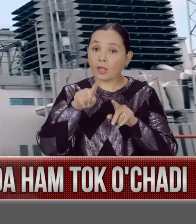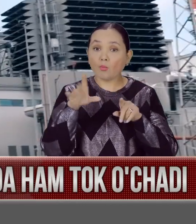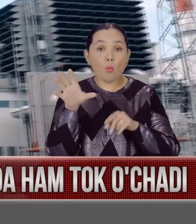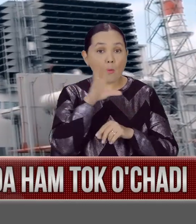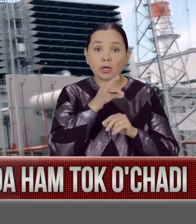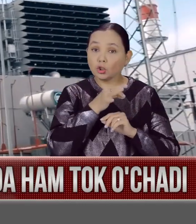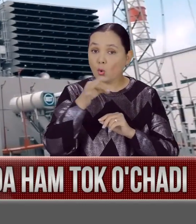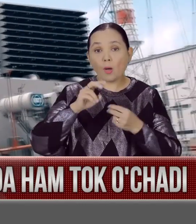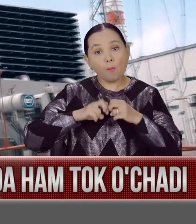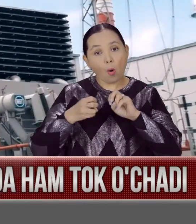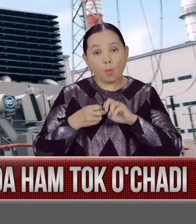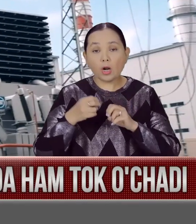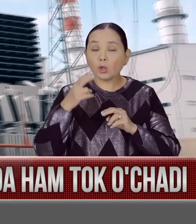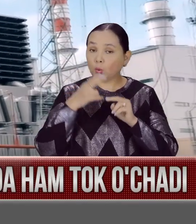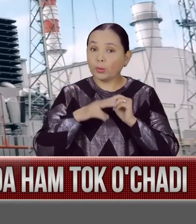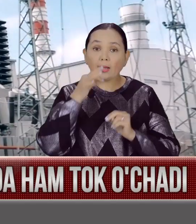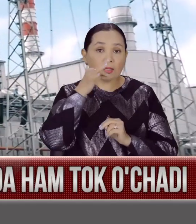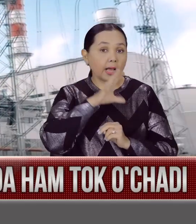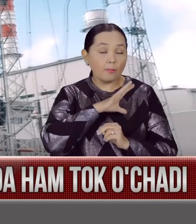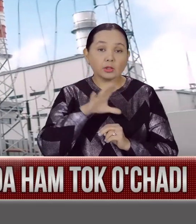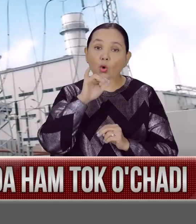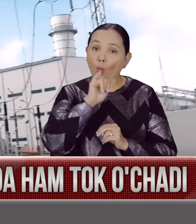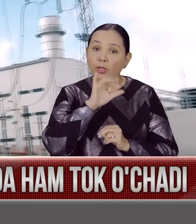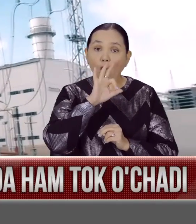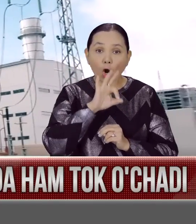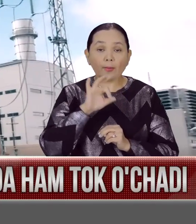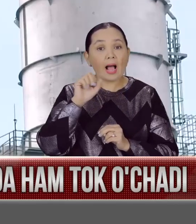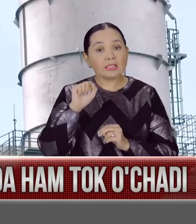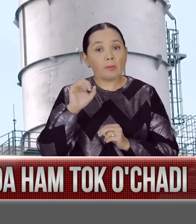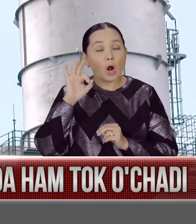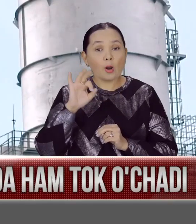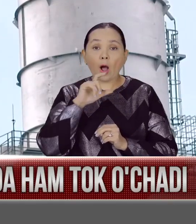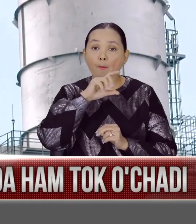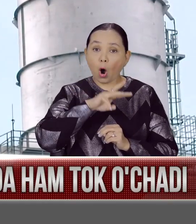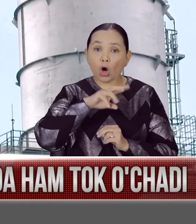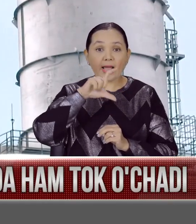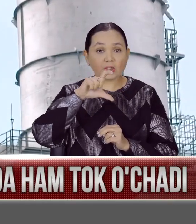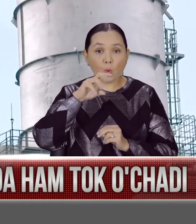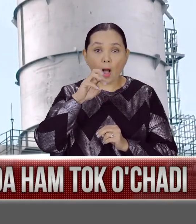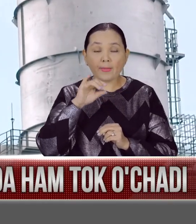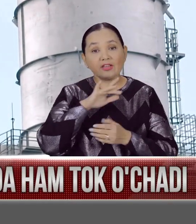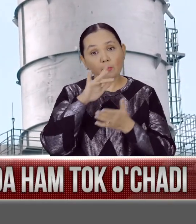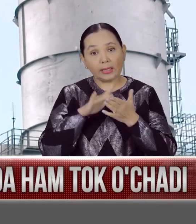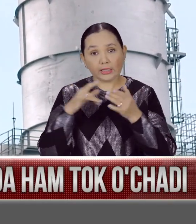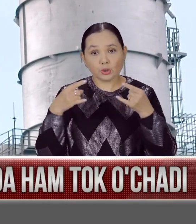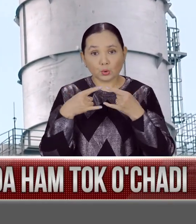barcha hududlardagi muammolar tugaydi degani emas. Umid Olim va Asirbek Olimov, Mohirish Muhammedov, Markaziy studiya.